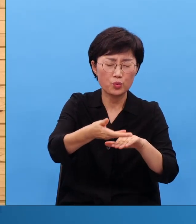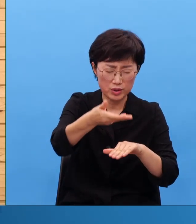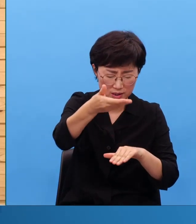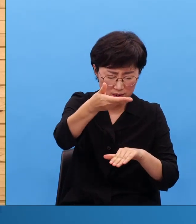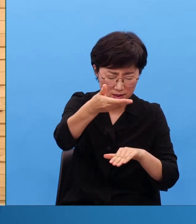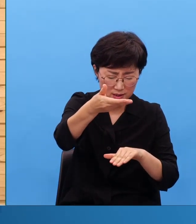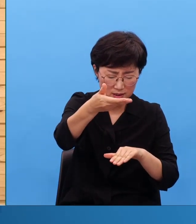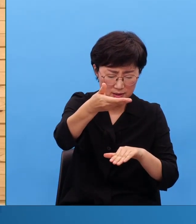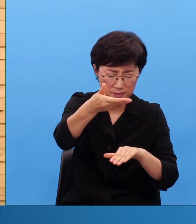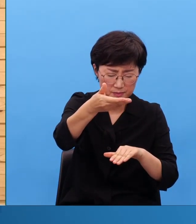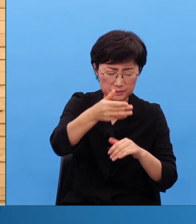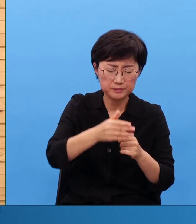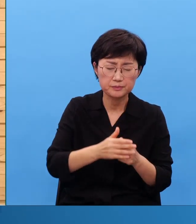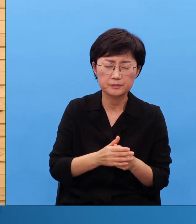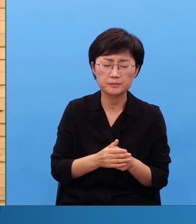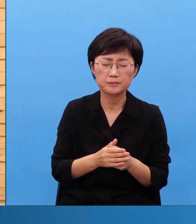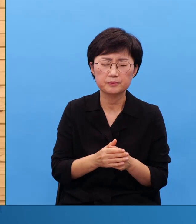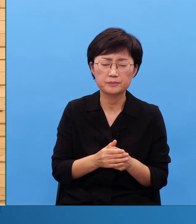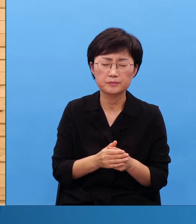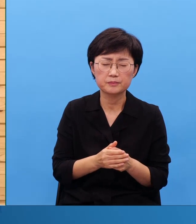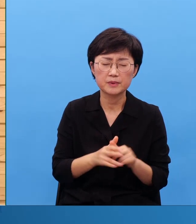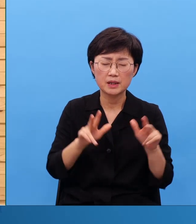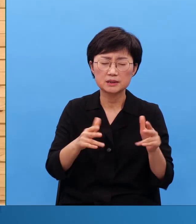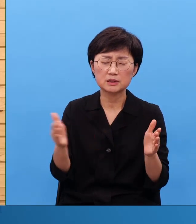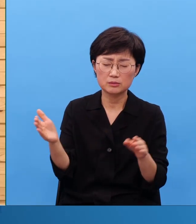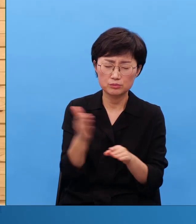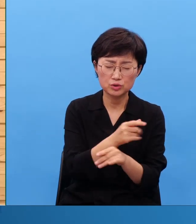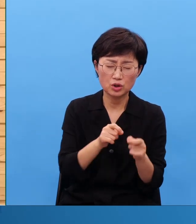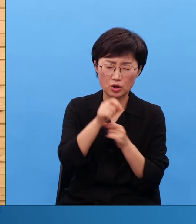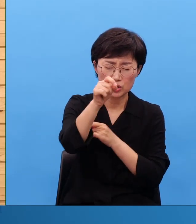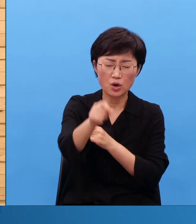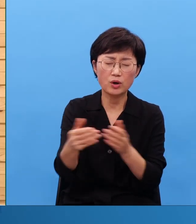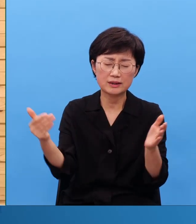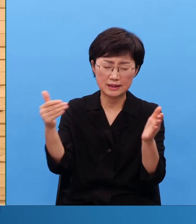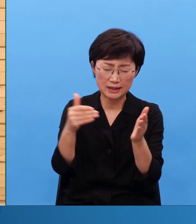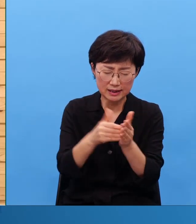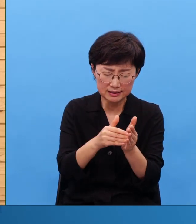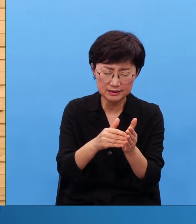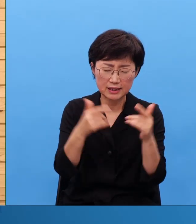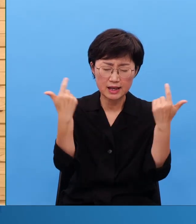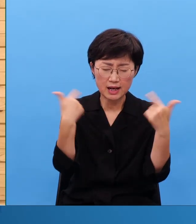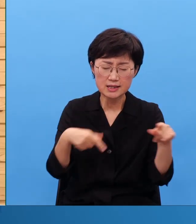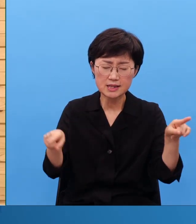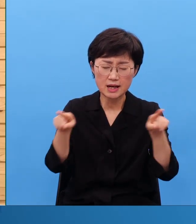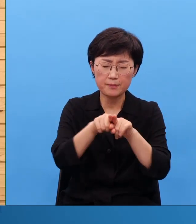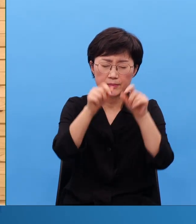given offering in their businesses and occupation, 지금부터 영원까지 may be with them both now